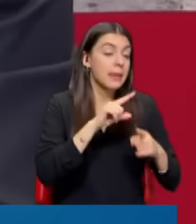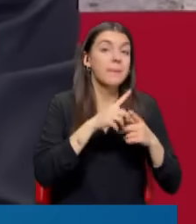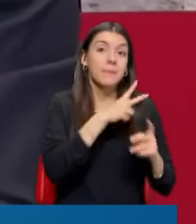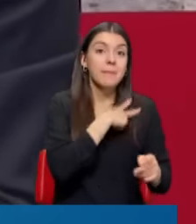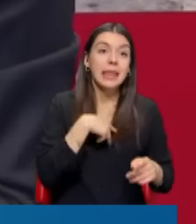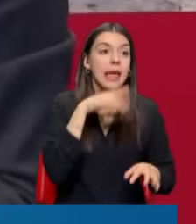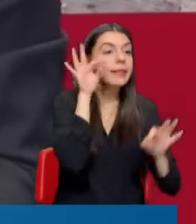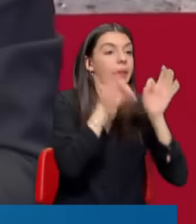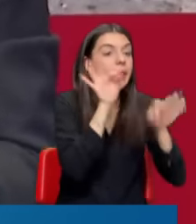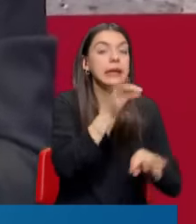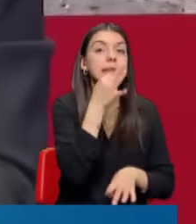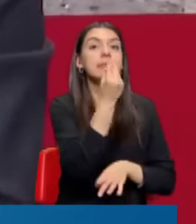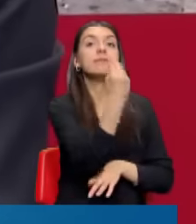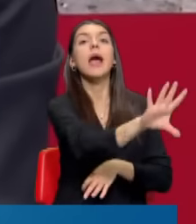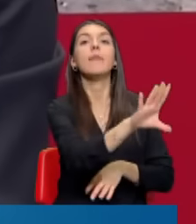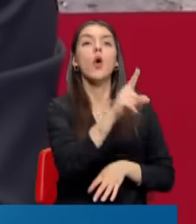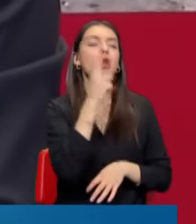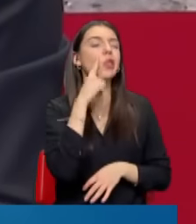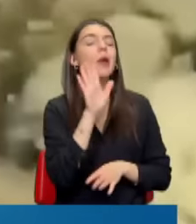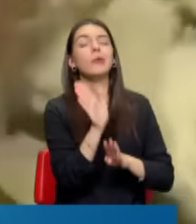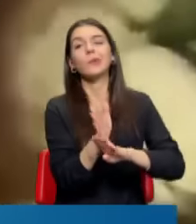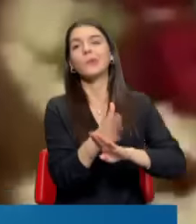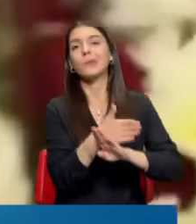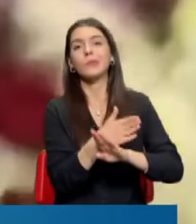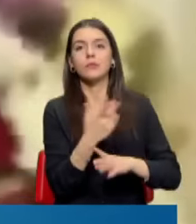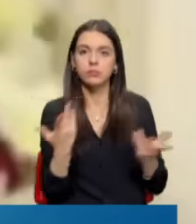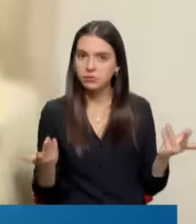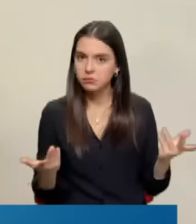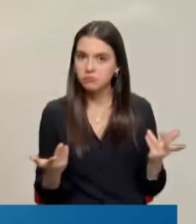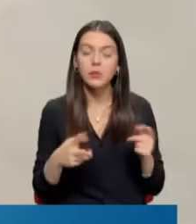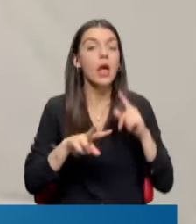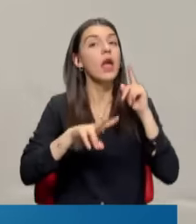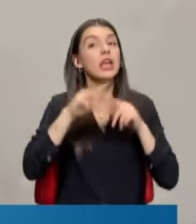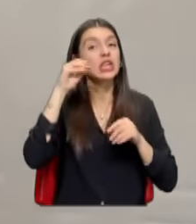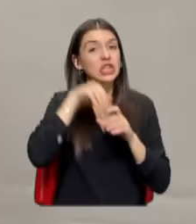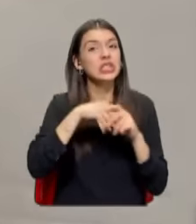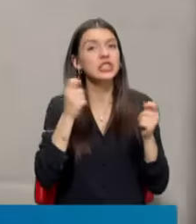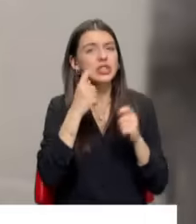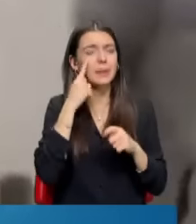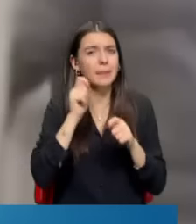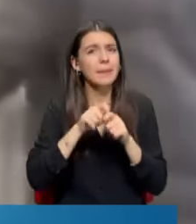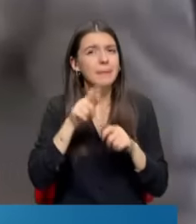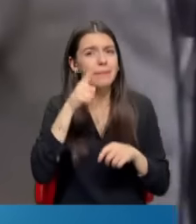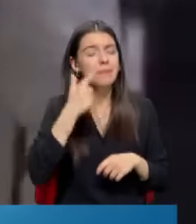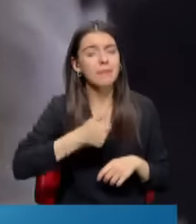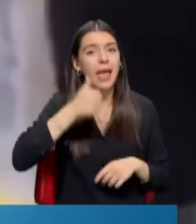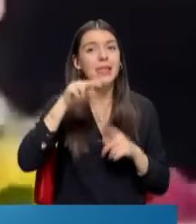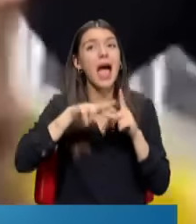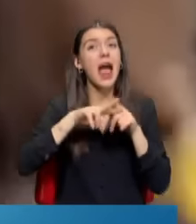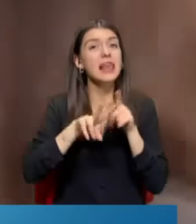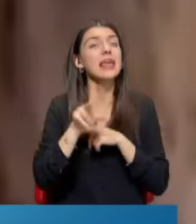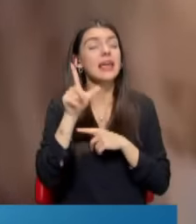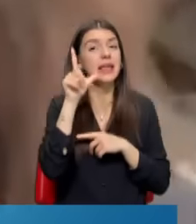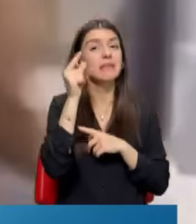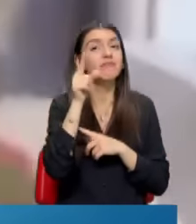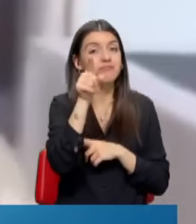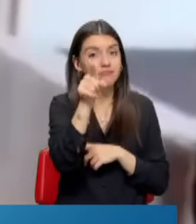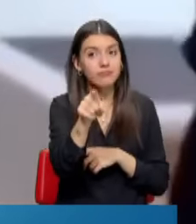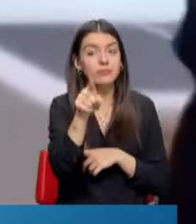izin vermiyor. Birçok şeyi görmezden geliyor. İçişleri Bakanı Ali Yerlikaya ise Mardin Büyükşehir Belediye Meclisi'nin açılışında İstiklal